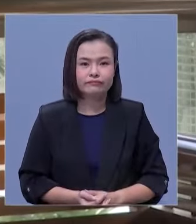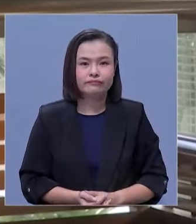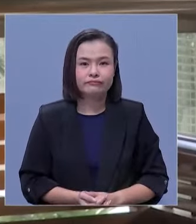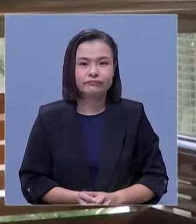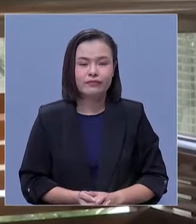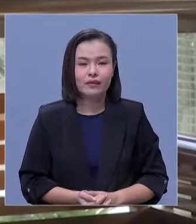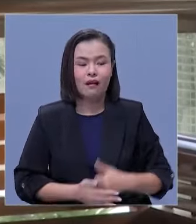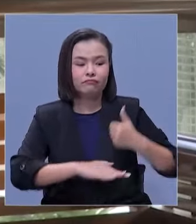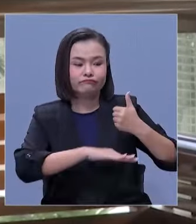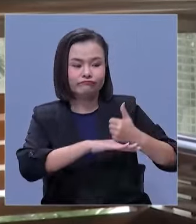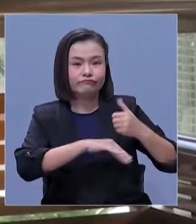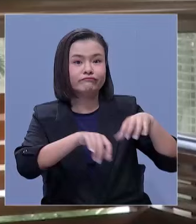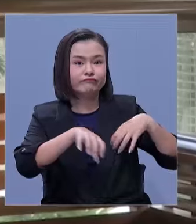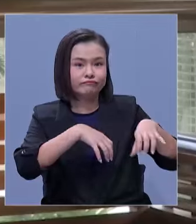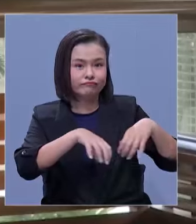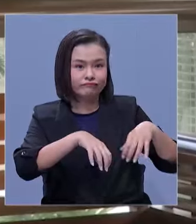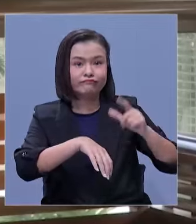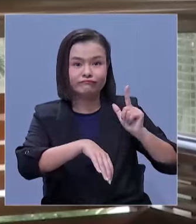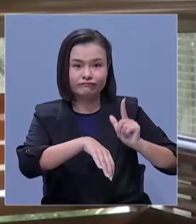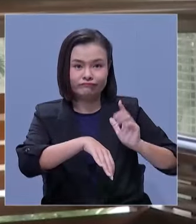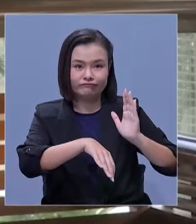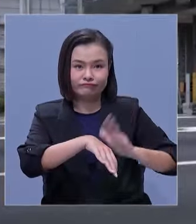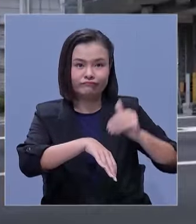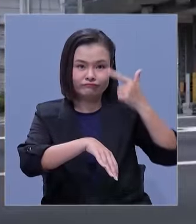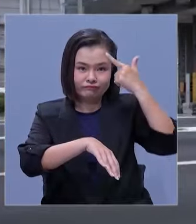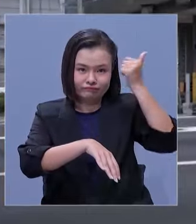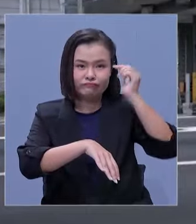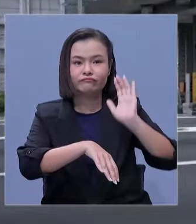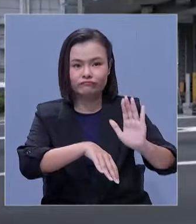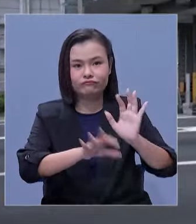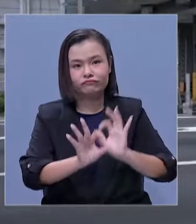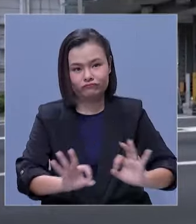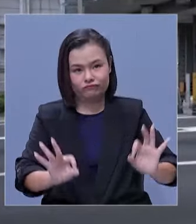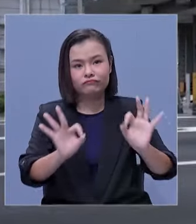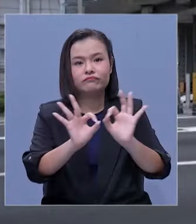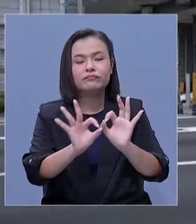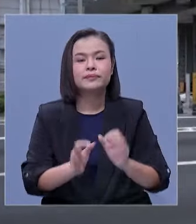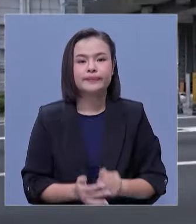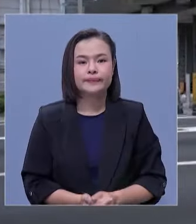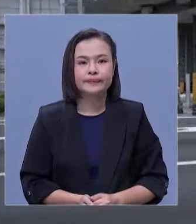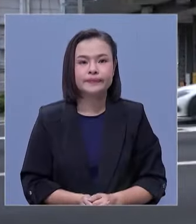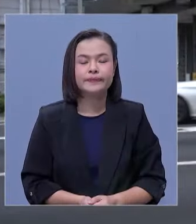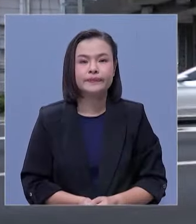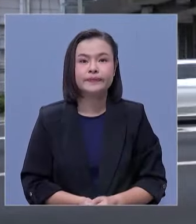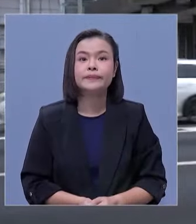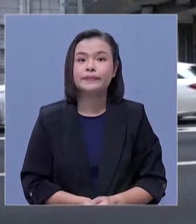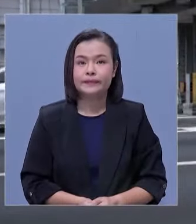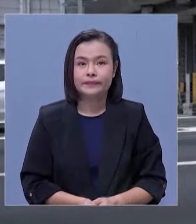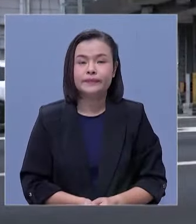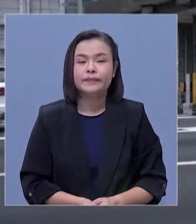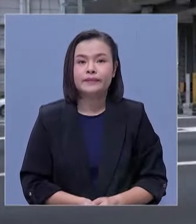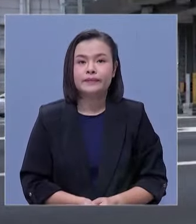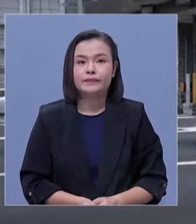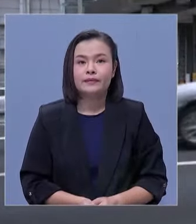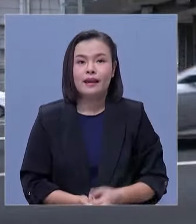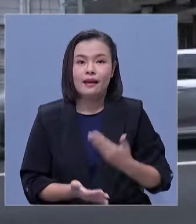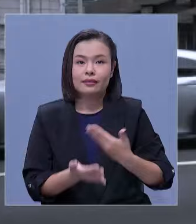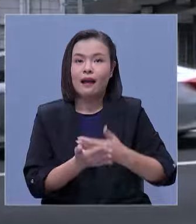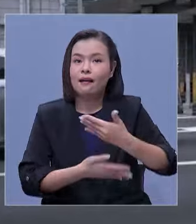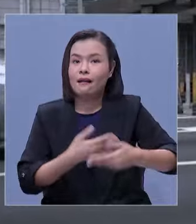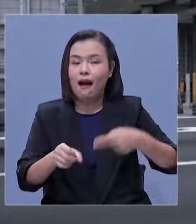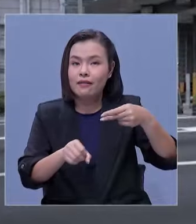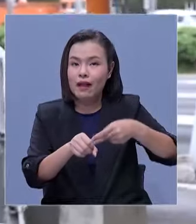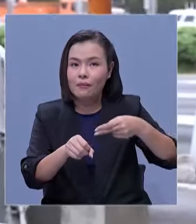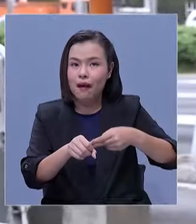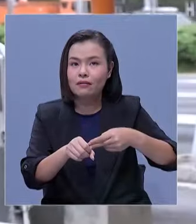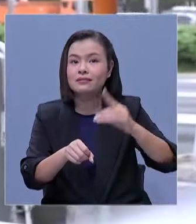มือคนที่บริหารนะครับเรื่องนี้เป็นเรื่องสำคัญนะครับว่านอกจากราคาน้ำมันดีเซลที่จะ